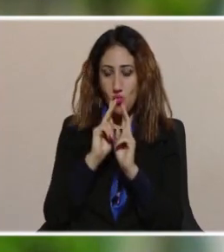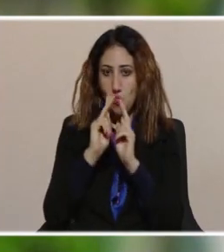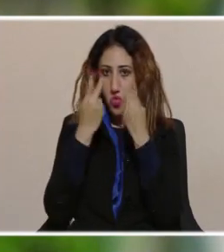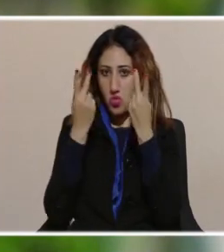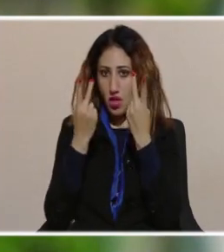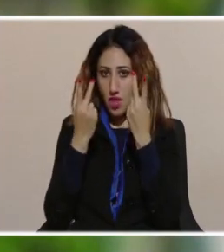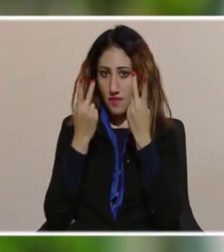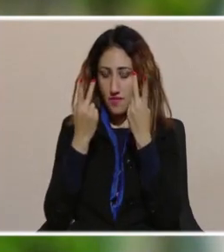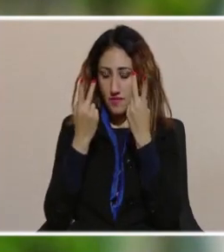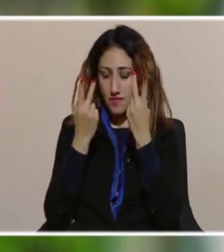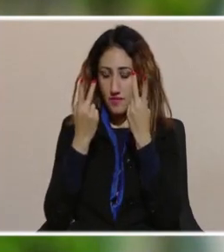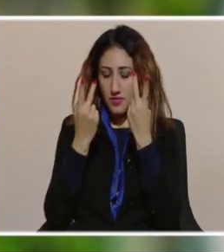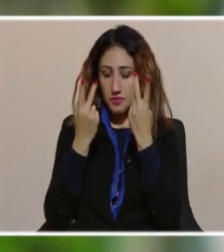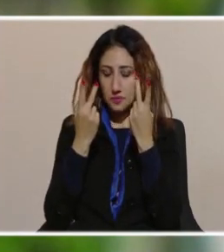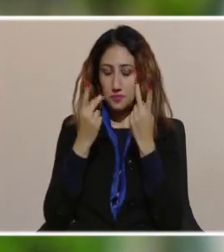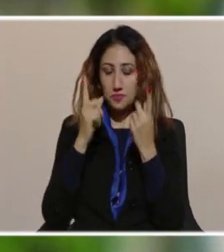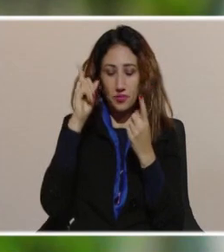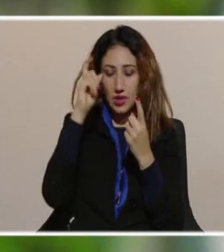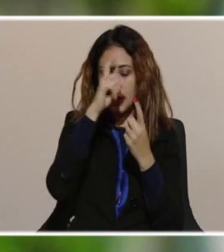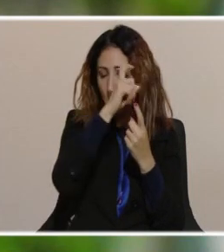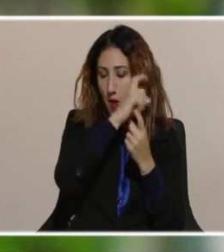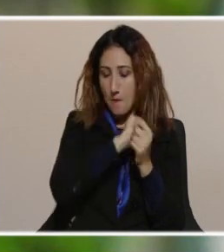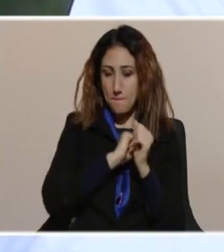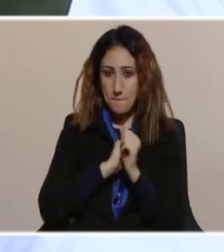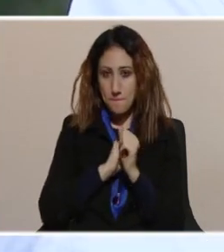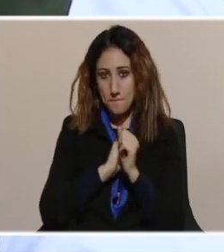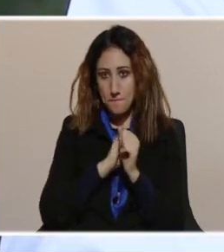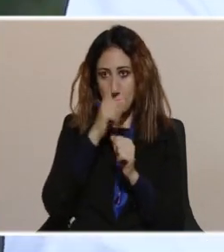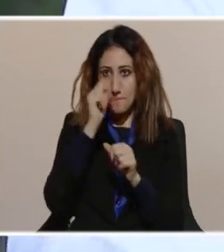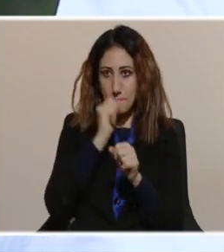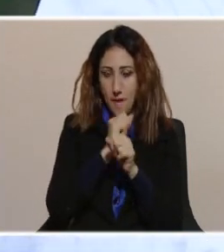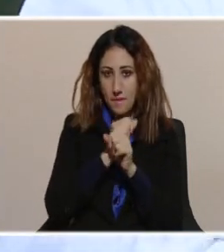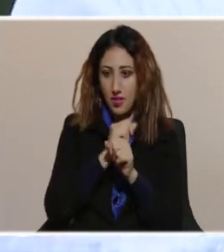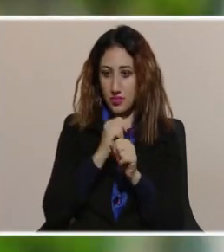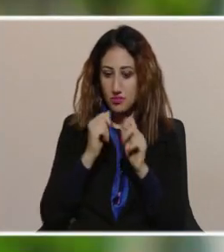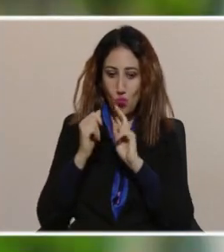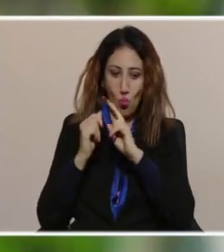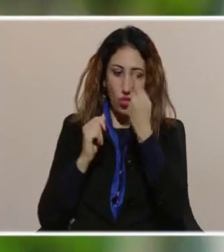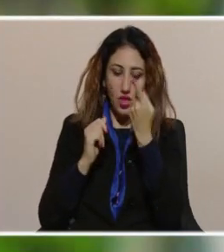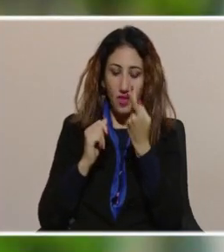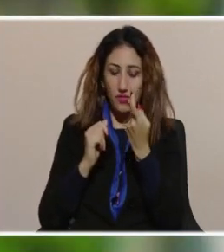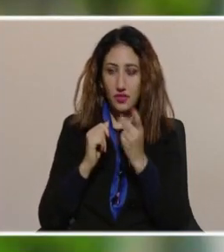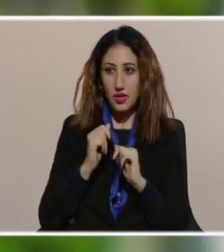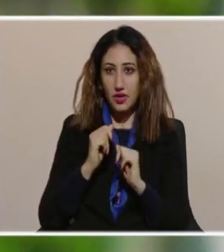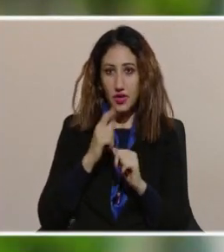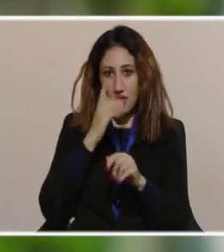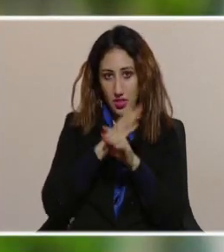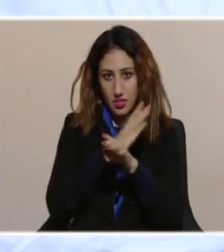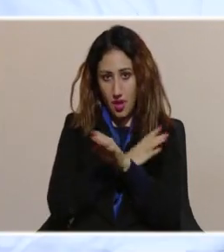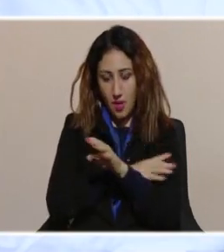شخصيه سويه، ده اصعب حاجه. أيوه على الفنان. ايوه يعني اظنك تعبت بعد الدور